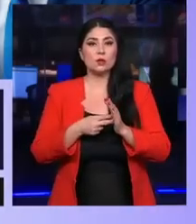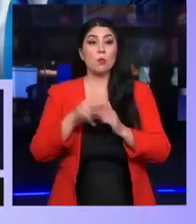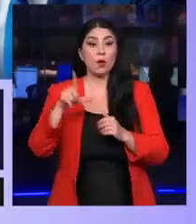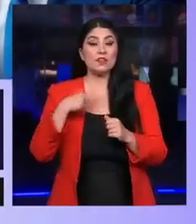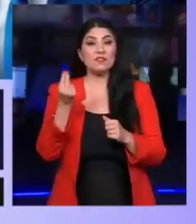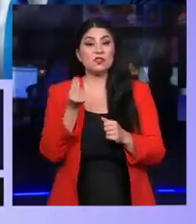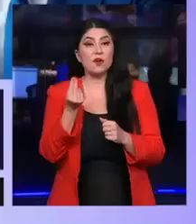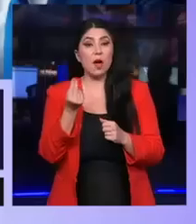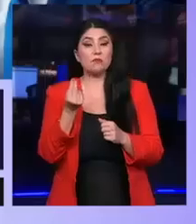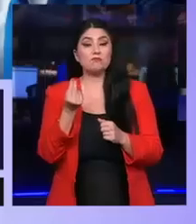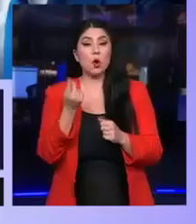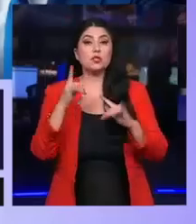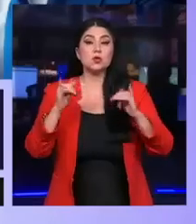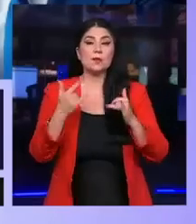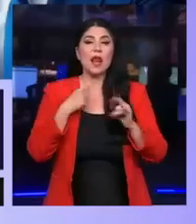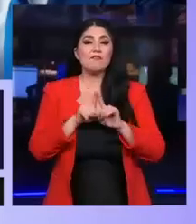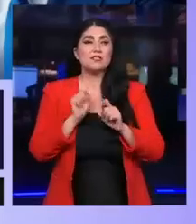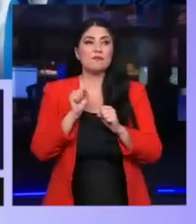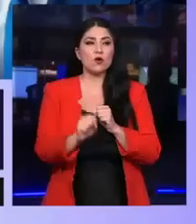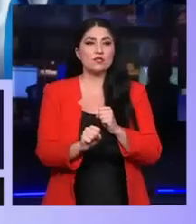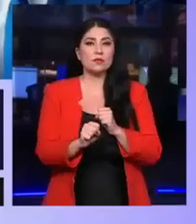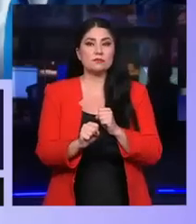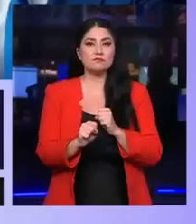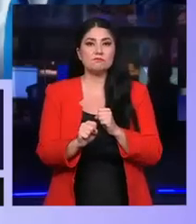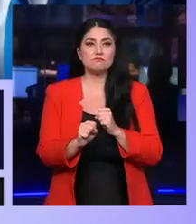poate fi o variantă prin care să forțăm mâna